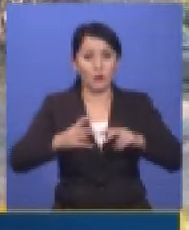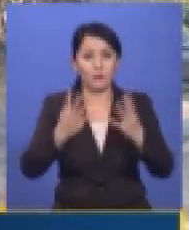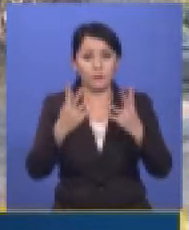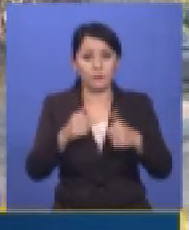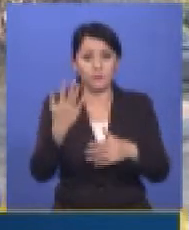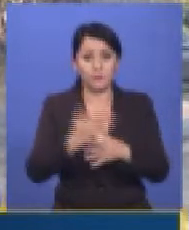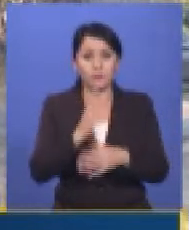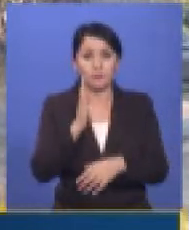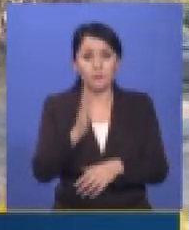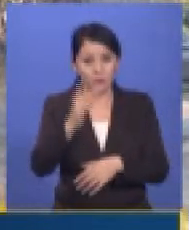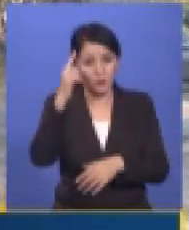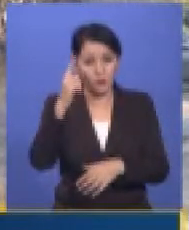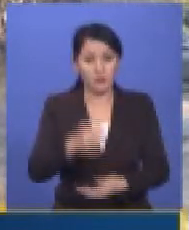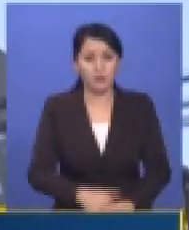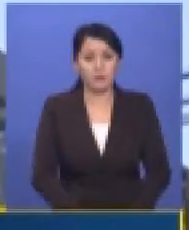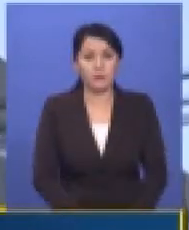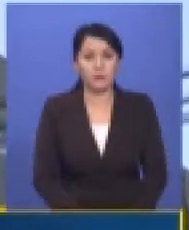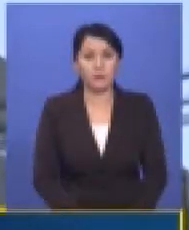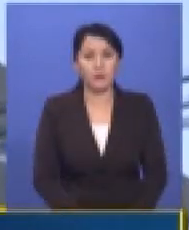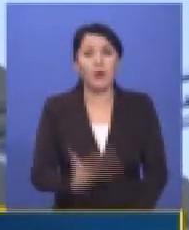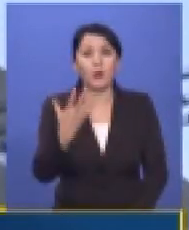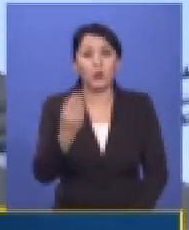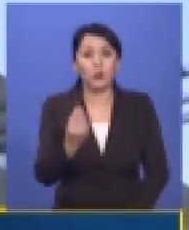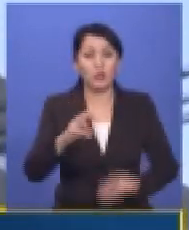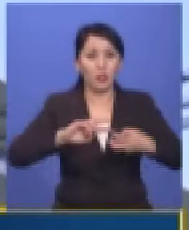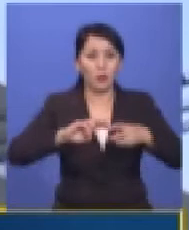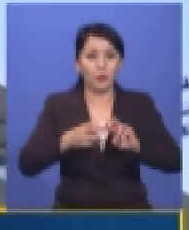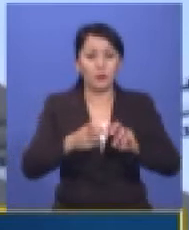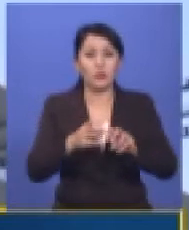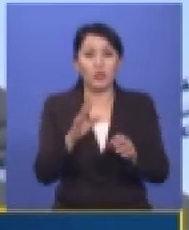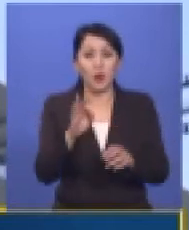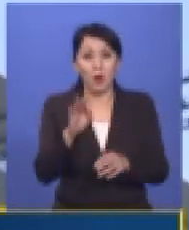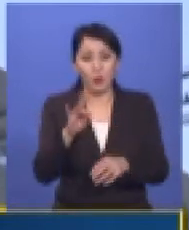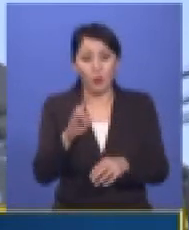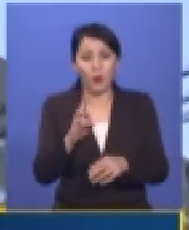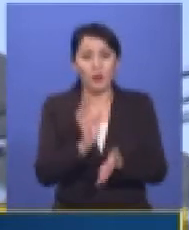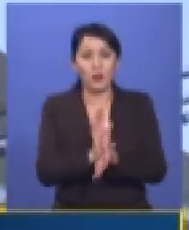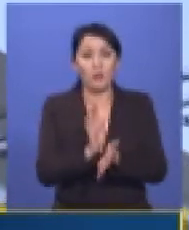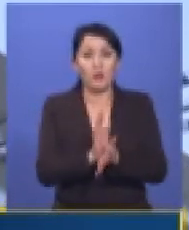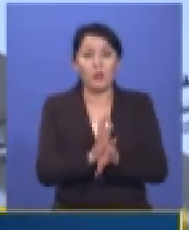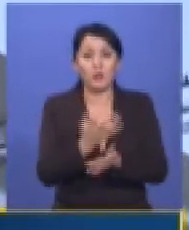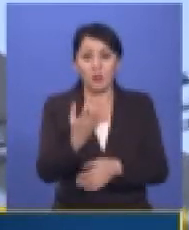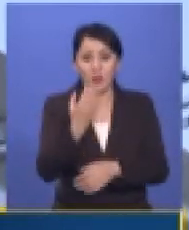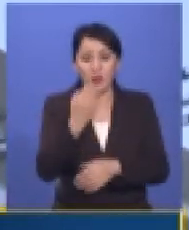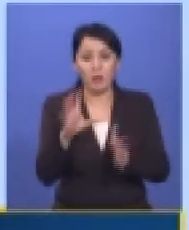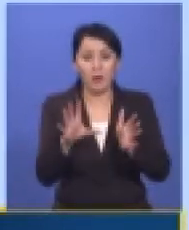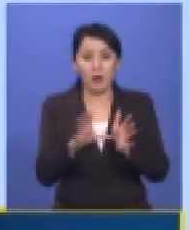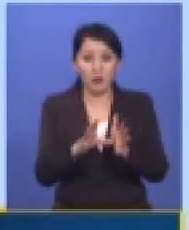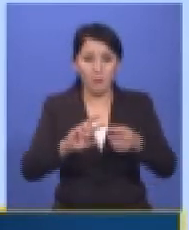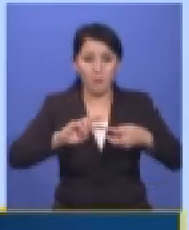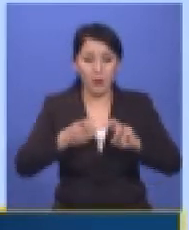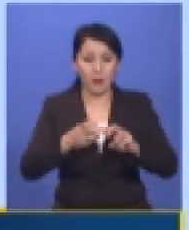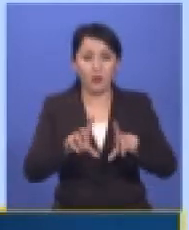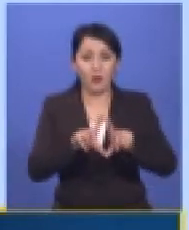шешуге көмектеседі деген ойдамыз. Тағы бір мәселе ауа ластаушы заттардың шығарылуы. Петропавл жылу электр станциясындағы проблеманы шешу